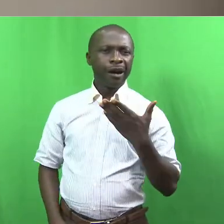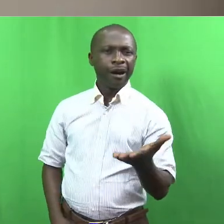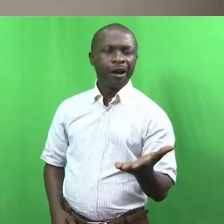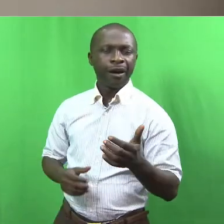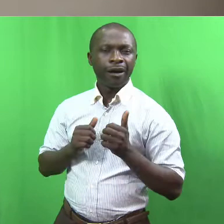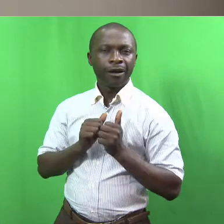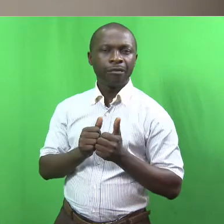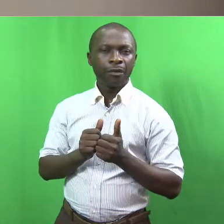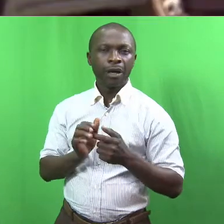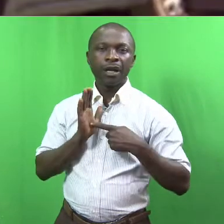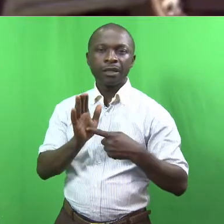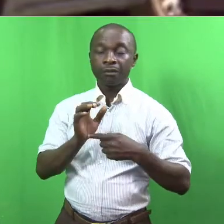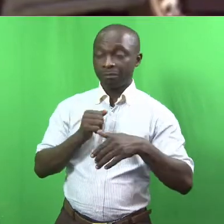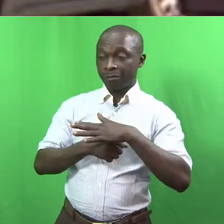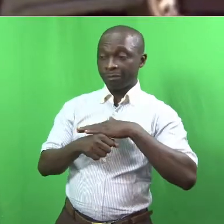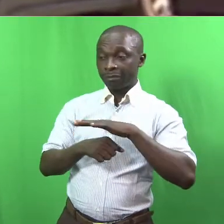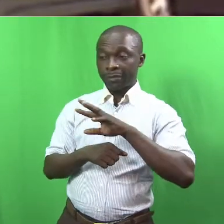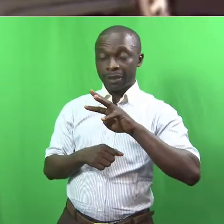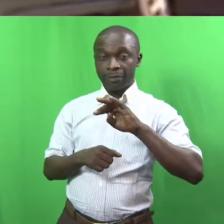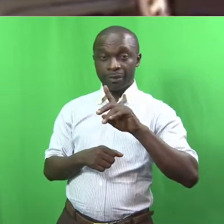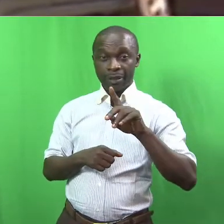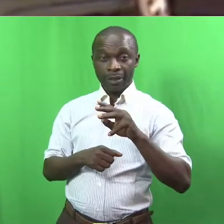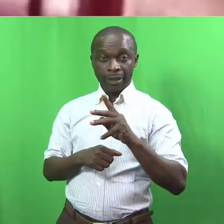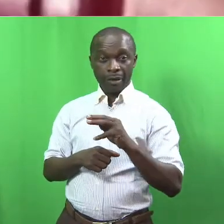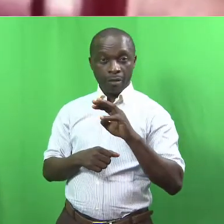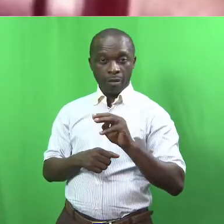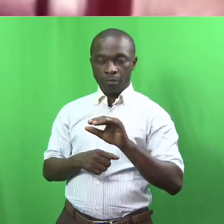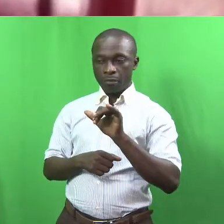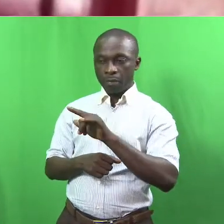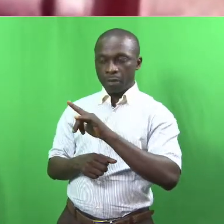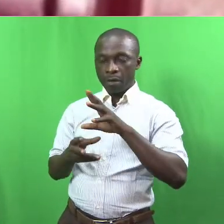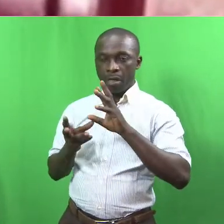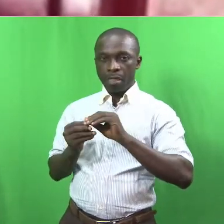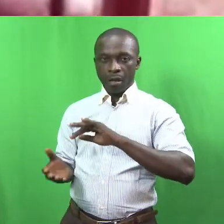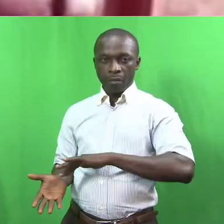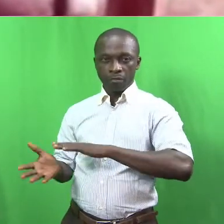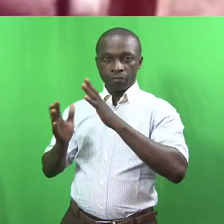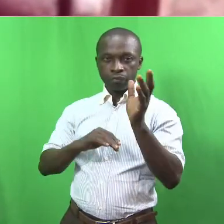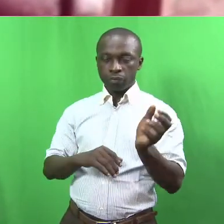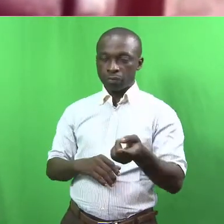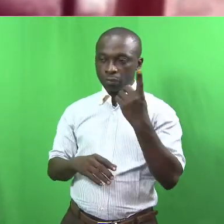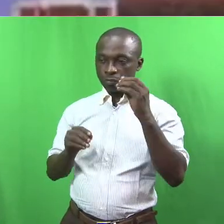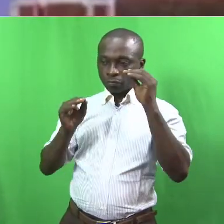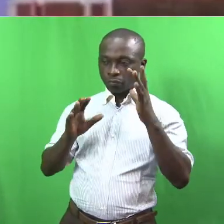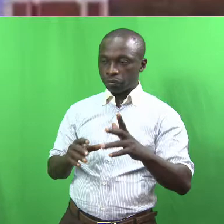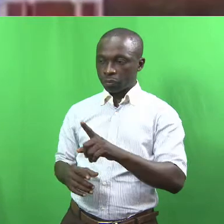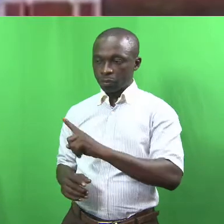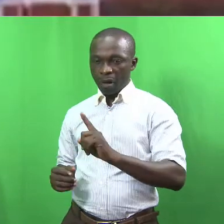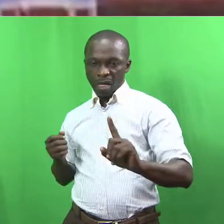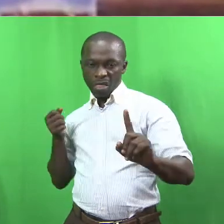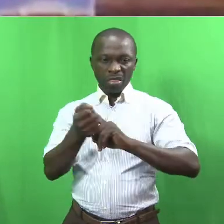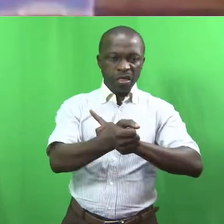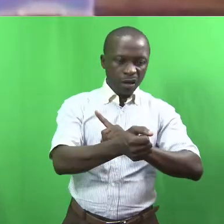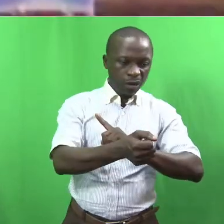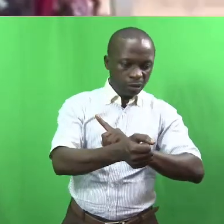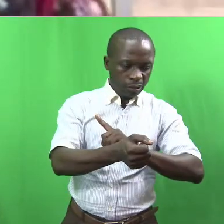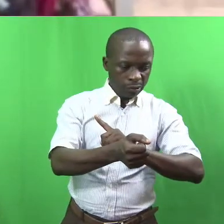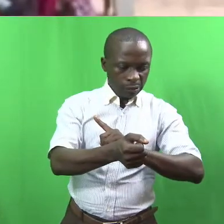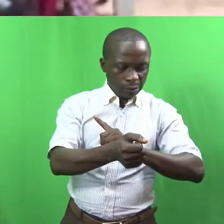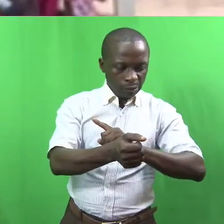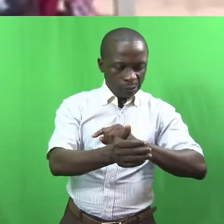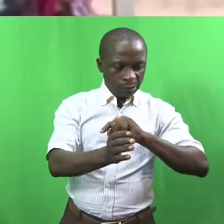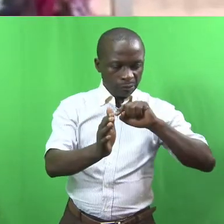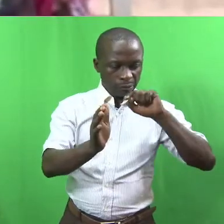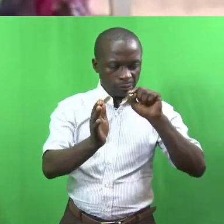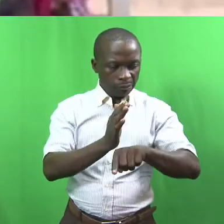de Widikombouffé, dans la région du Nord-Ouest Cameroun, a été froidement abattu par des séparatistes hier dimanche, lorsqu'il